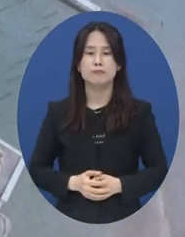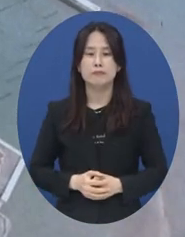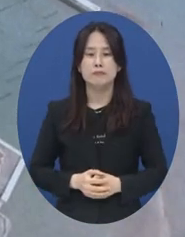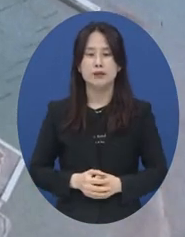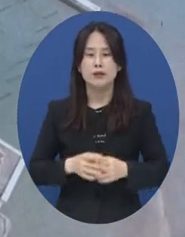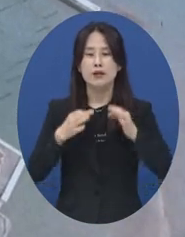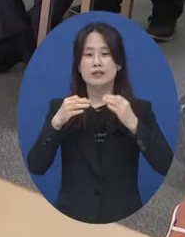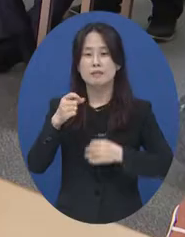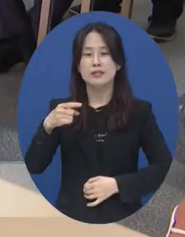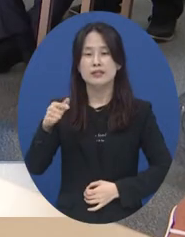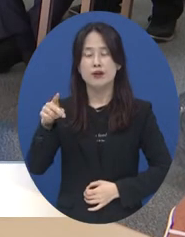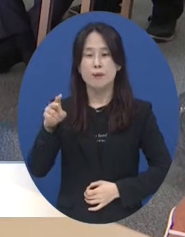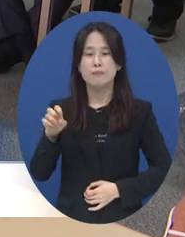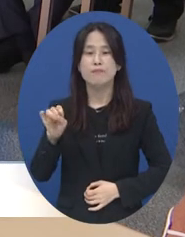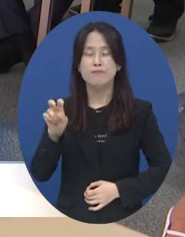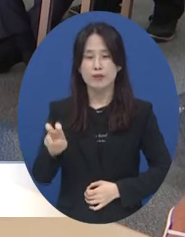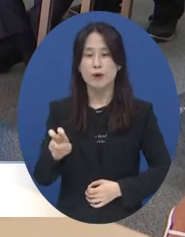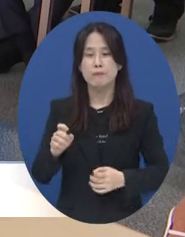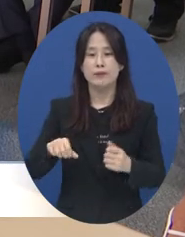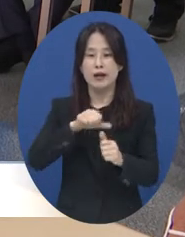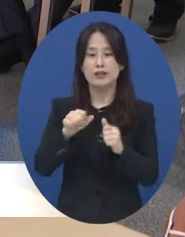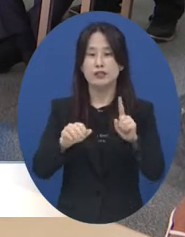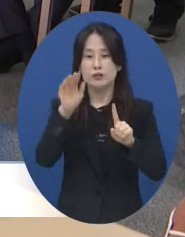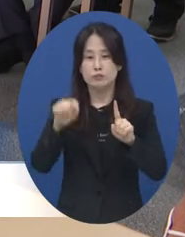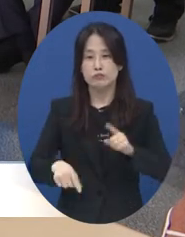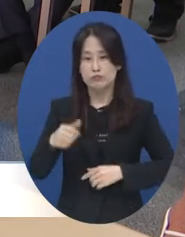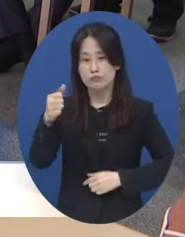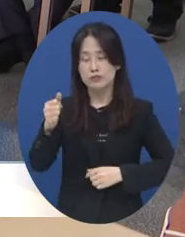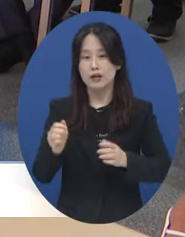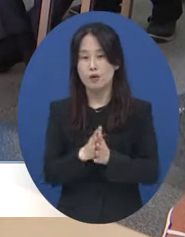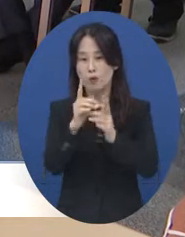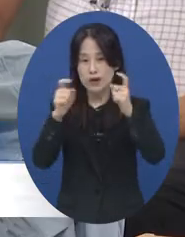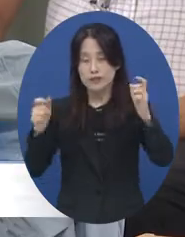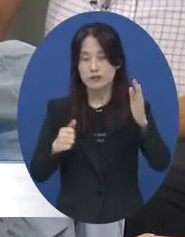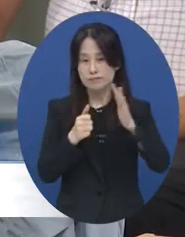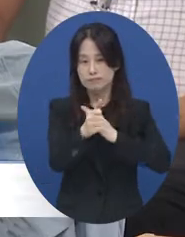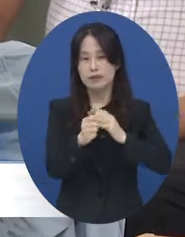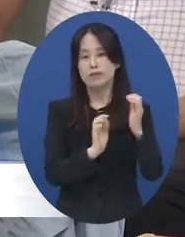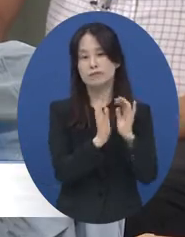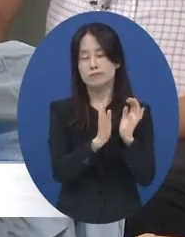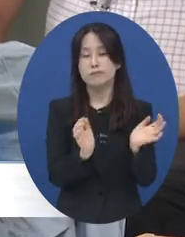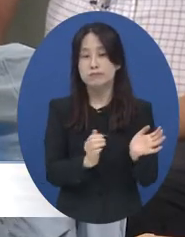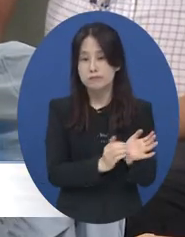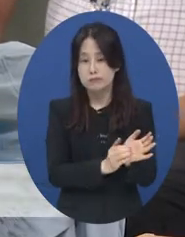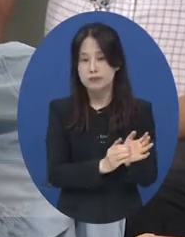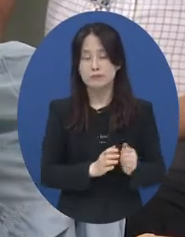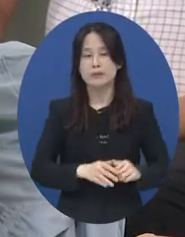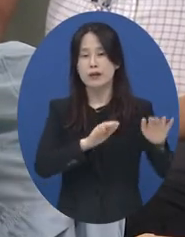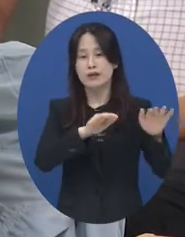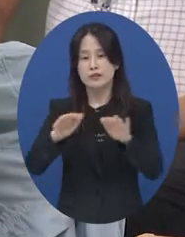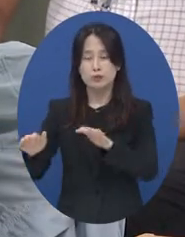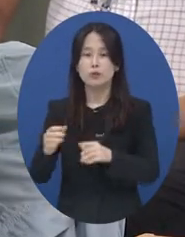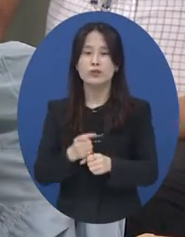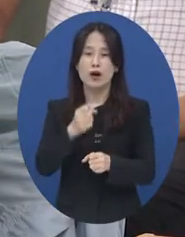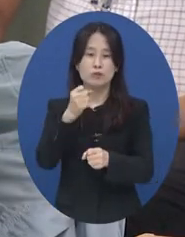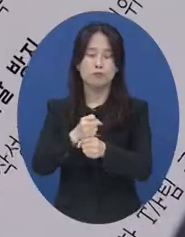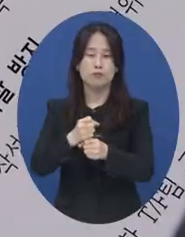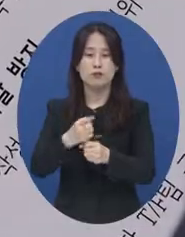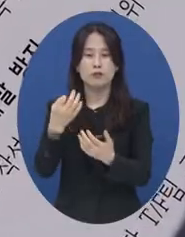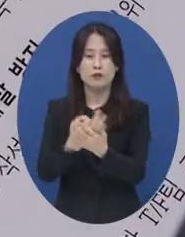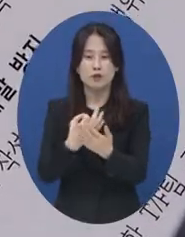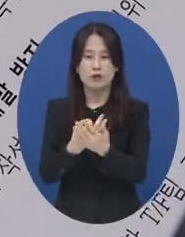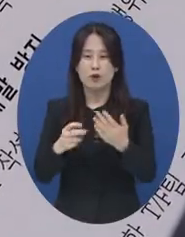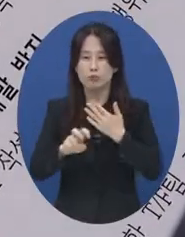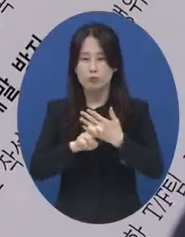사활을 걸었습니다. 김의겸 경기도 행정일부지사가 화성시 제부도를 방문해 지역 주민 간담회를 열고